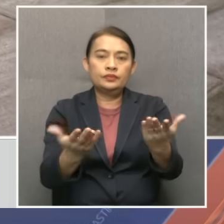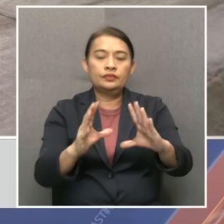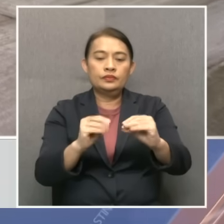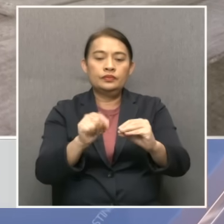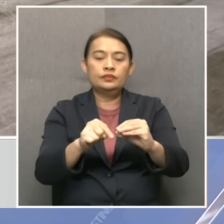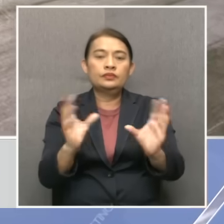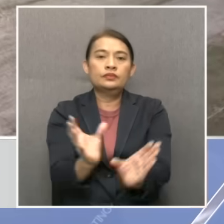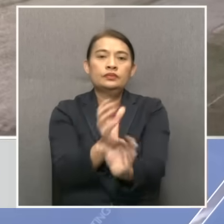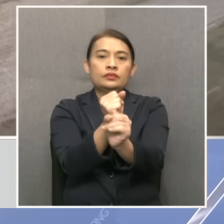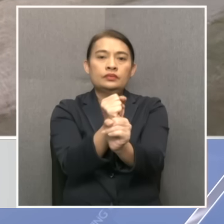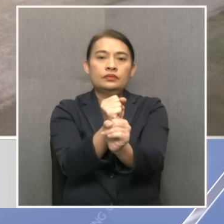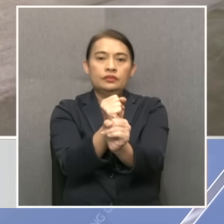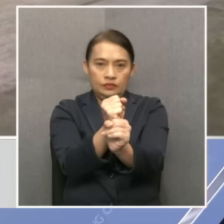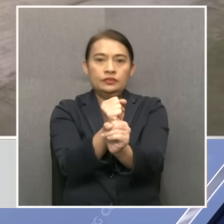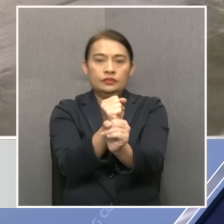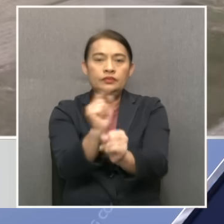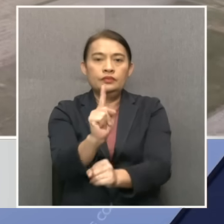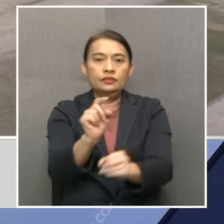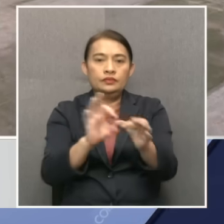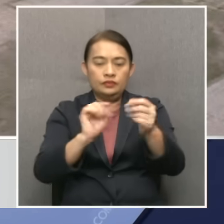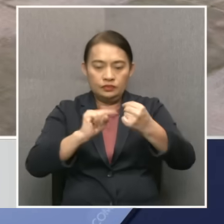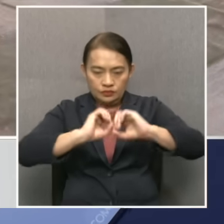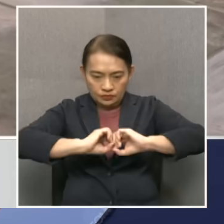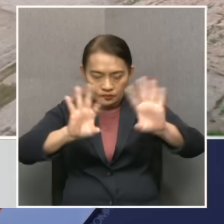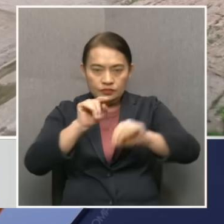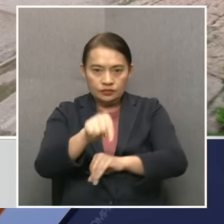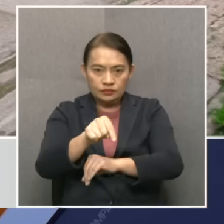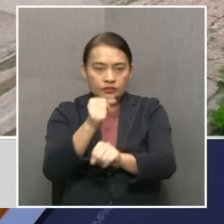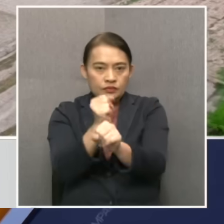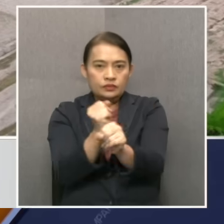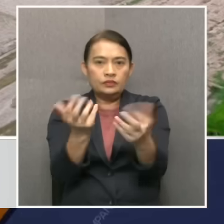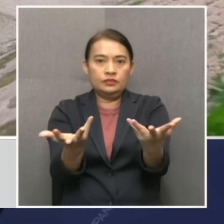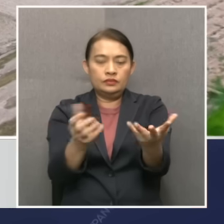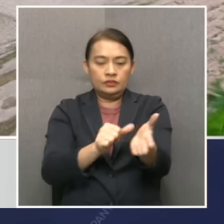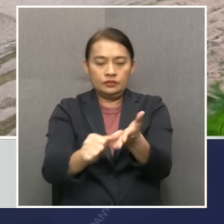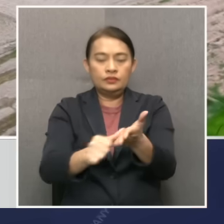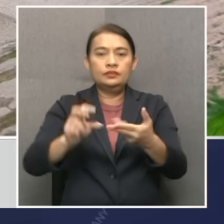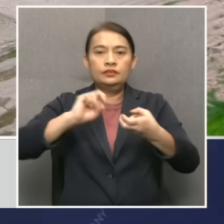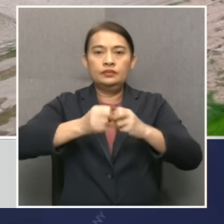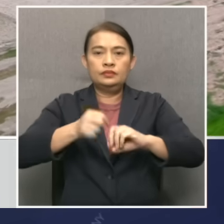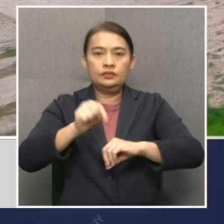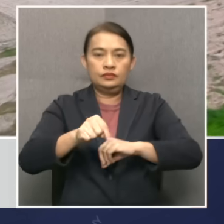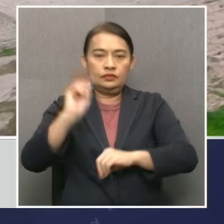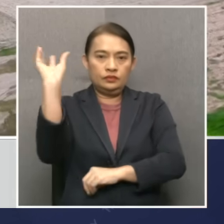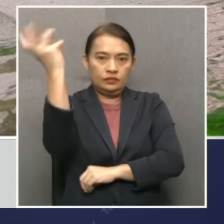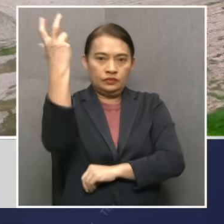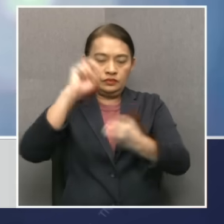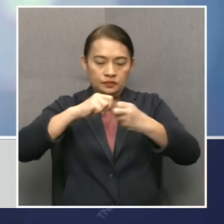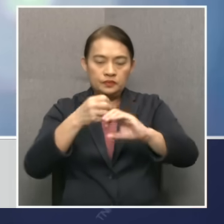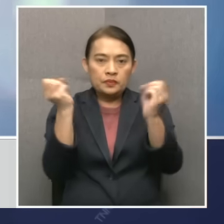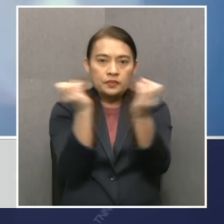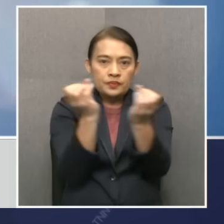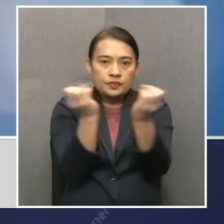ทสรุปอะไรออกมาที่เป็นรูปธรรมจับต้องได้เพียงพอสำหรับการแก้ปัญหาที่โลกเรากำลังเจอเรื่องใหญ่ขน